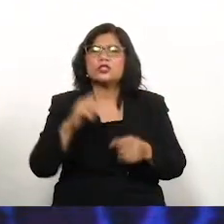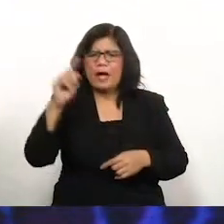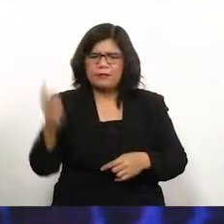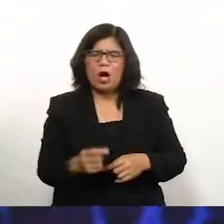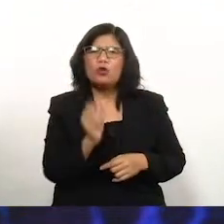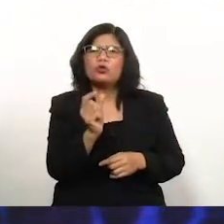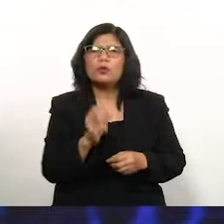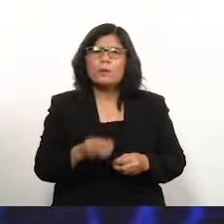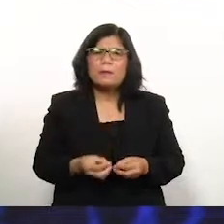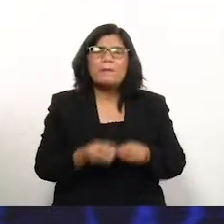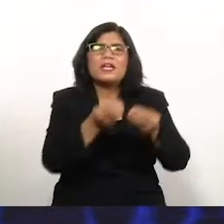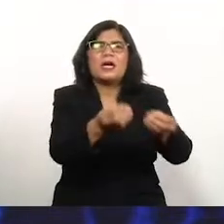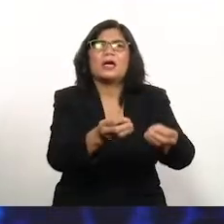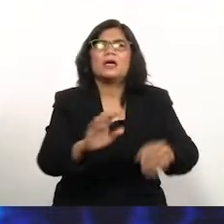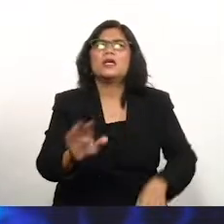berkelimpahan